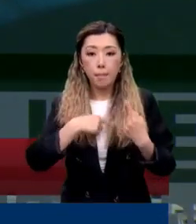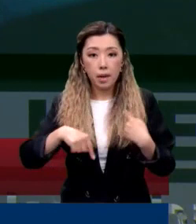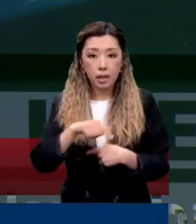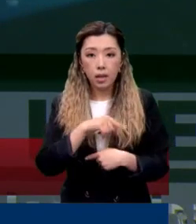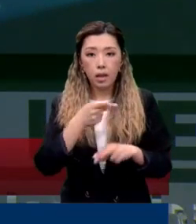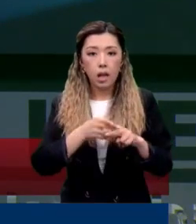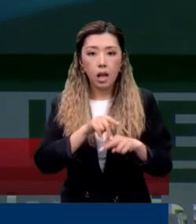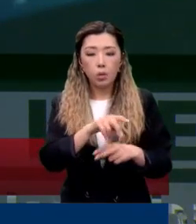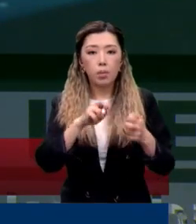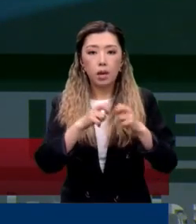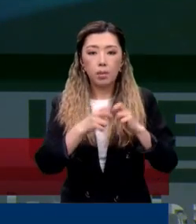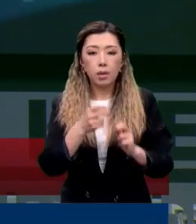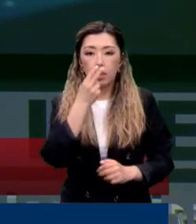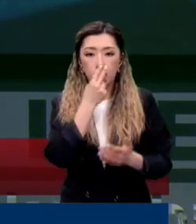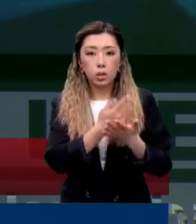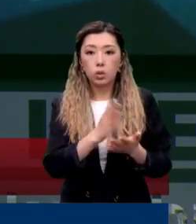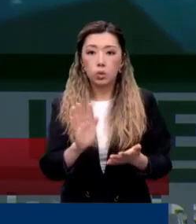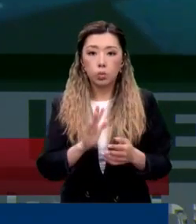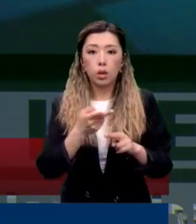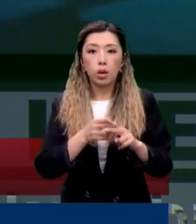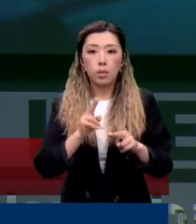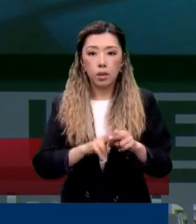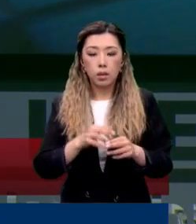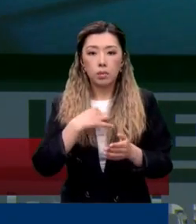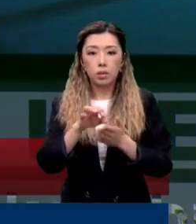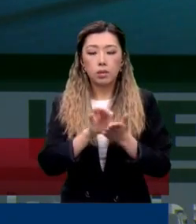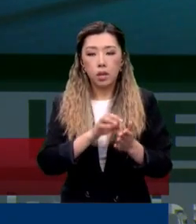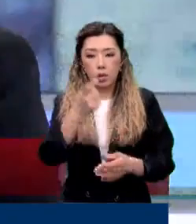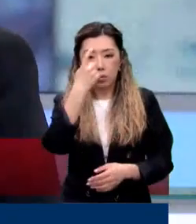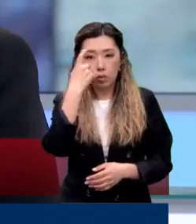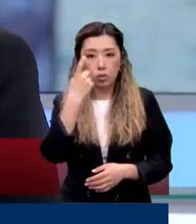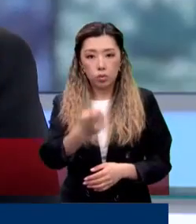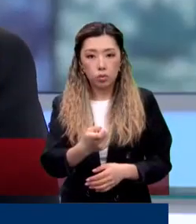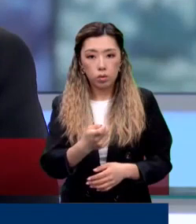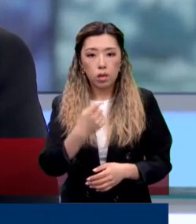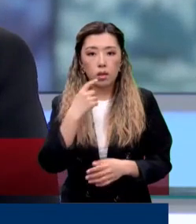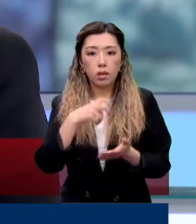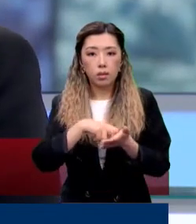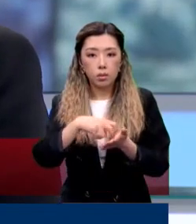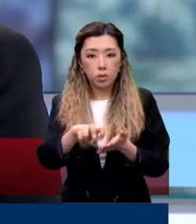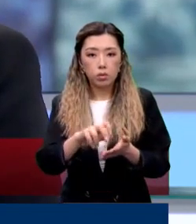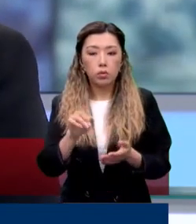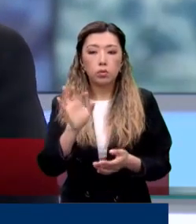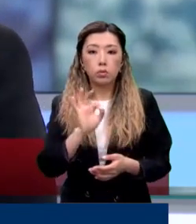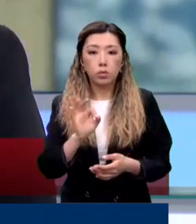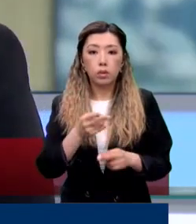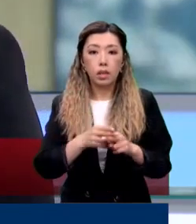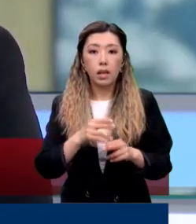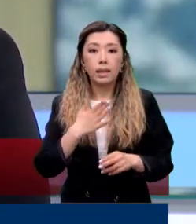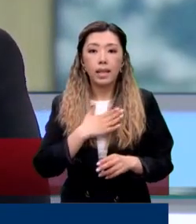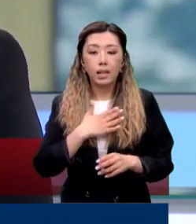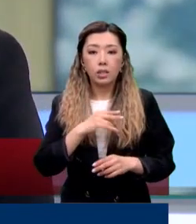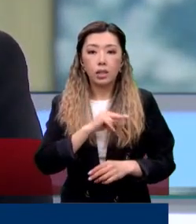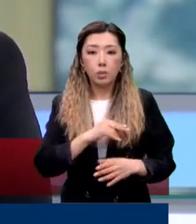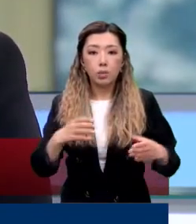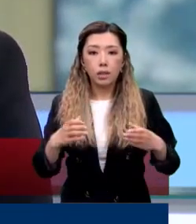Поэтому мы сразу вынуждены ожидать обратную связь через личный кабинет заявителя о том, что в нашей концепции